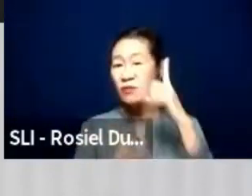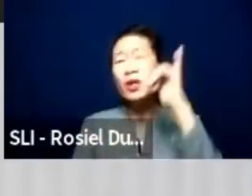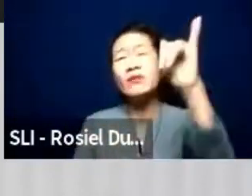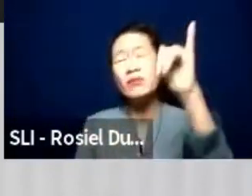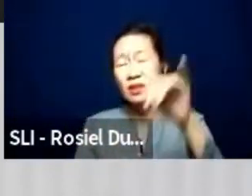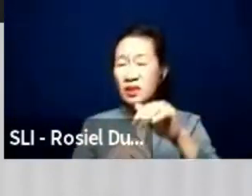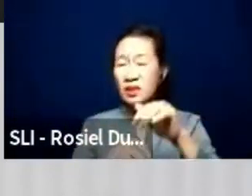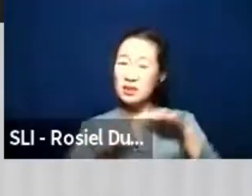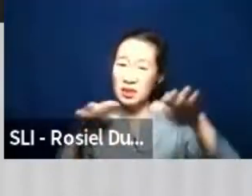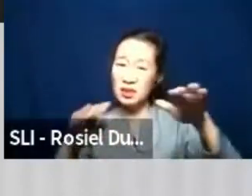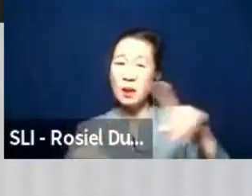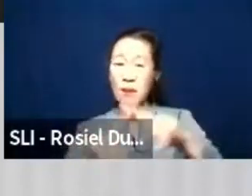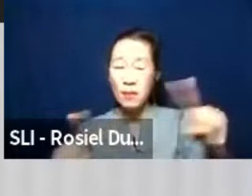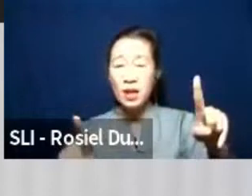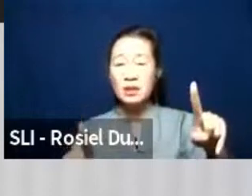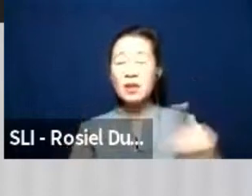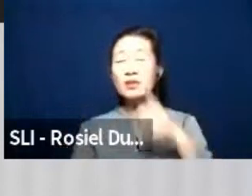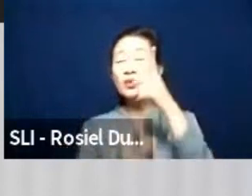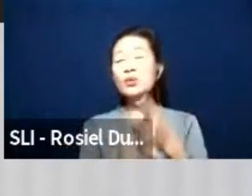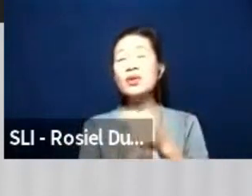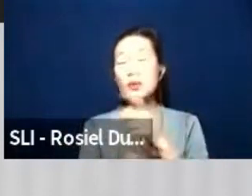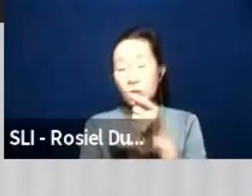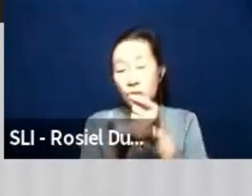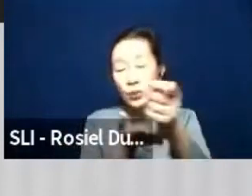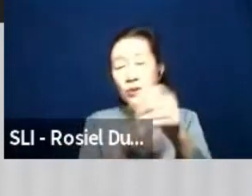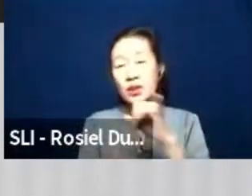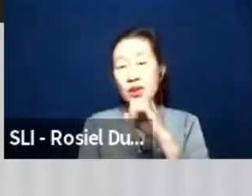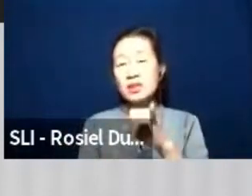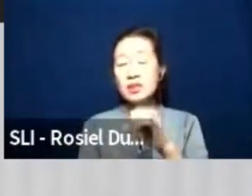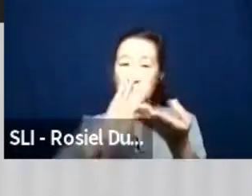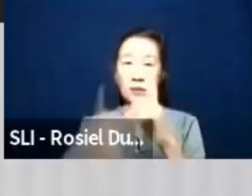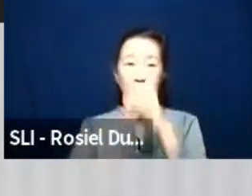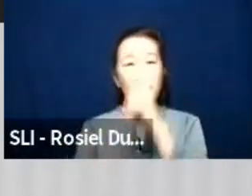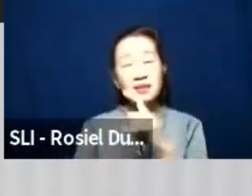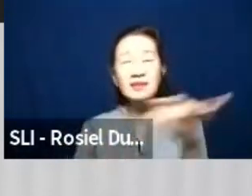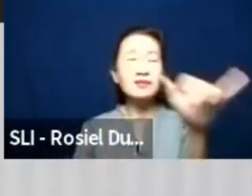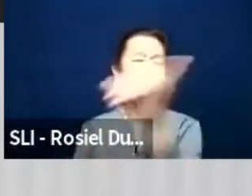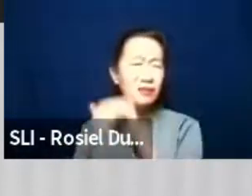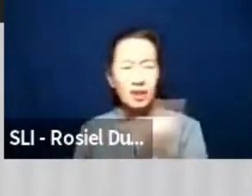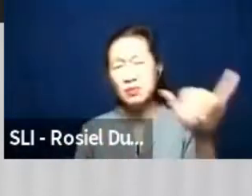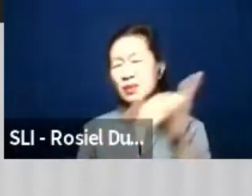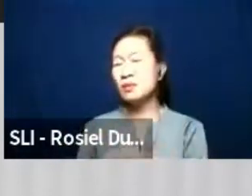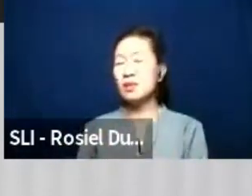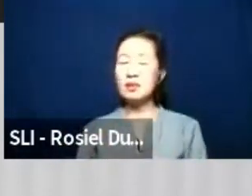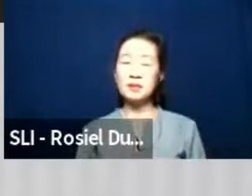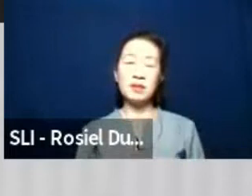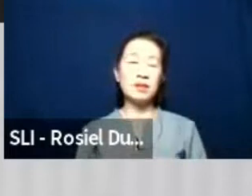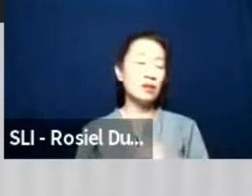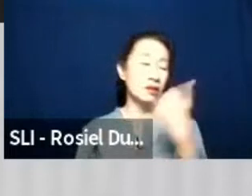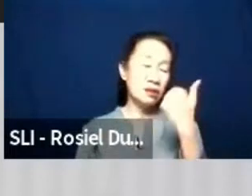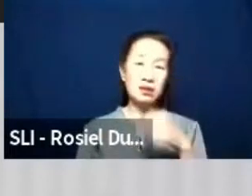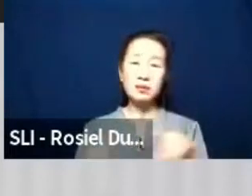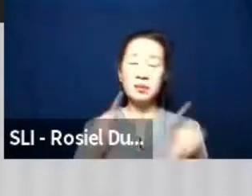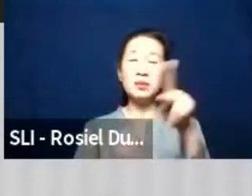ang katotohanan, the truth is, they age the same way as their peers do. No? The same way that